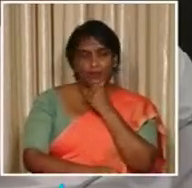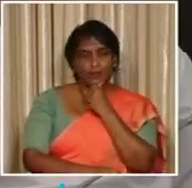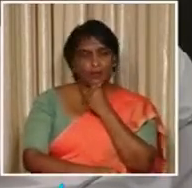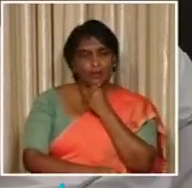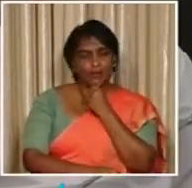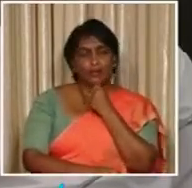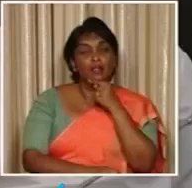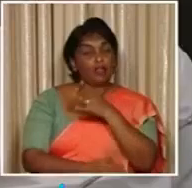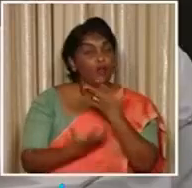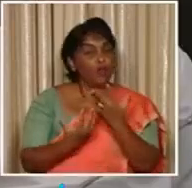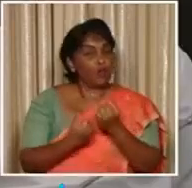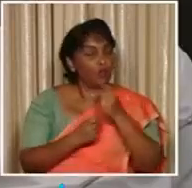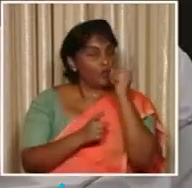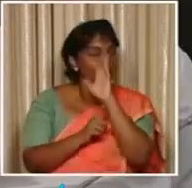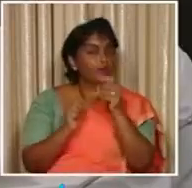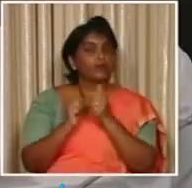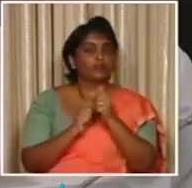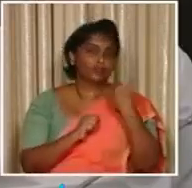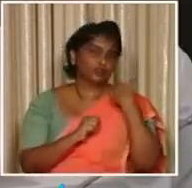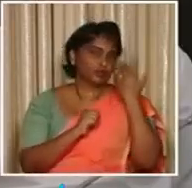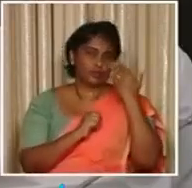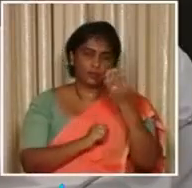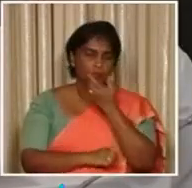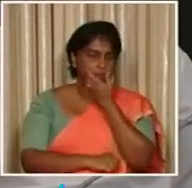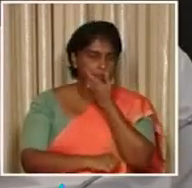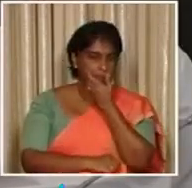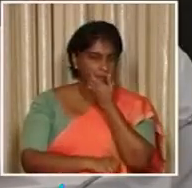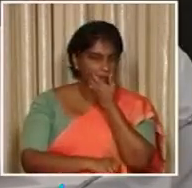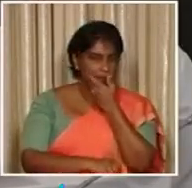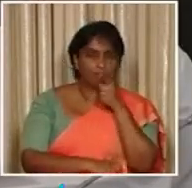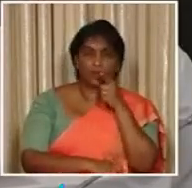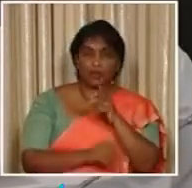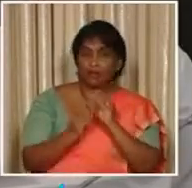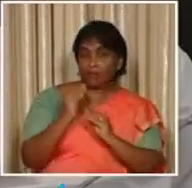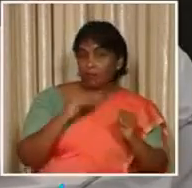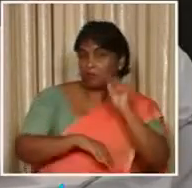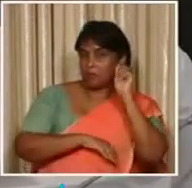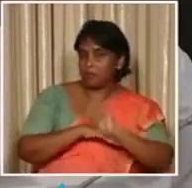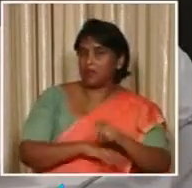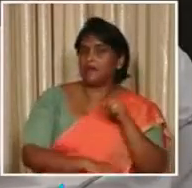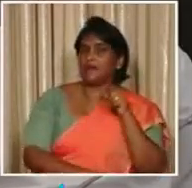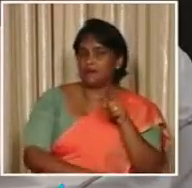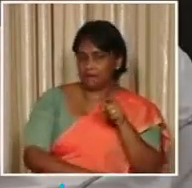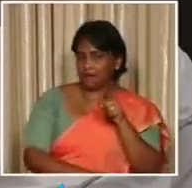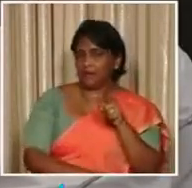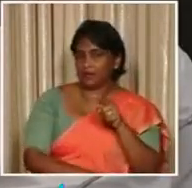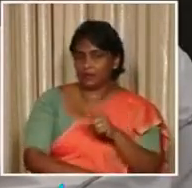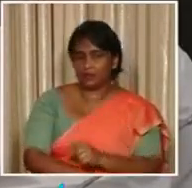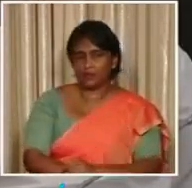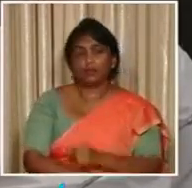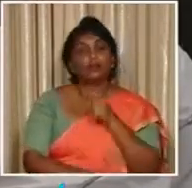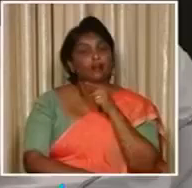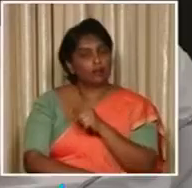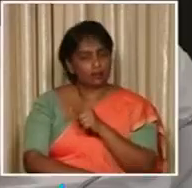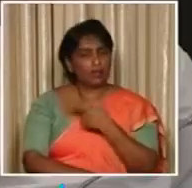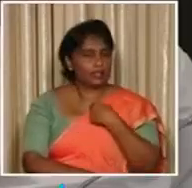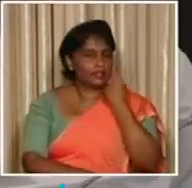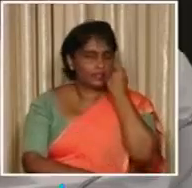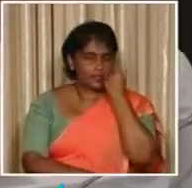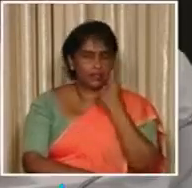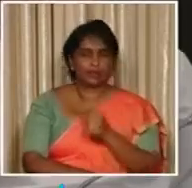තනිකරම ඒ උවමනාවෙන් කරපු දෙයක් හැටියට අපි දකින්නේ. හොඳ විවාදයක් කරගෙන උපකරණයක් හැටියට බලන්න. මේ ඉදිරිපත් කළ දේ ඒකයි අපිට තියෙන සැකේ.